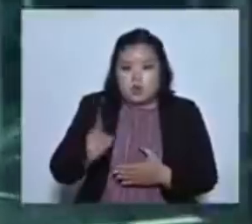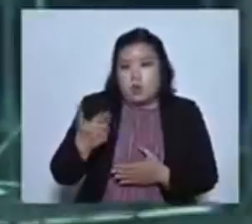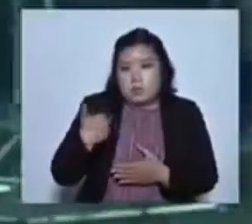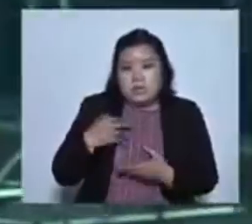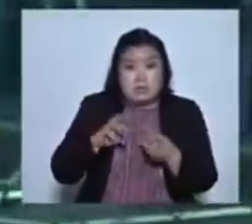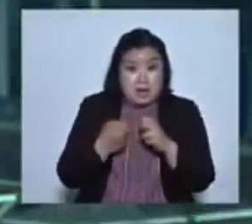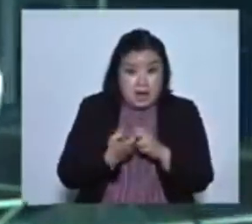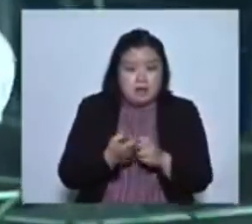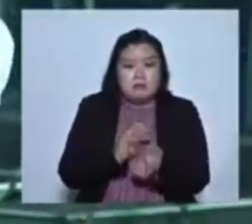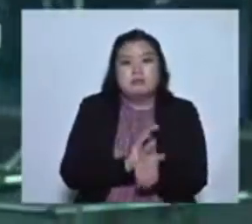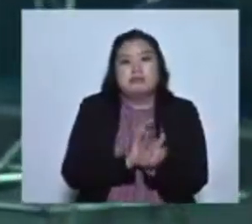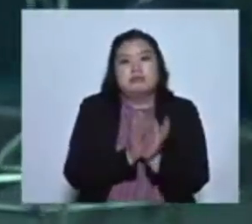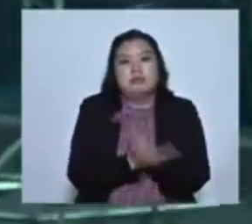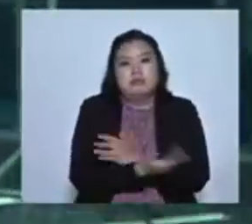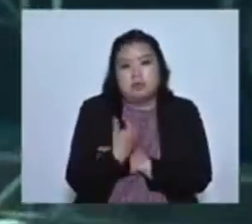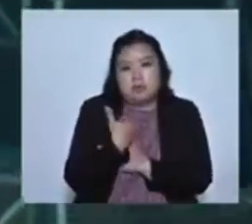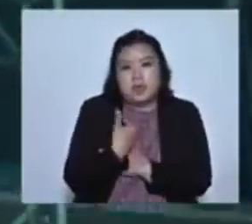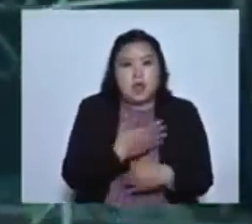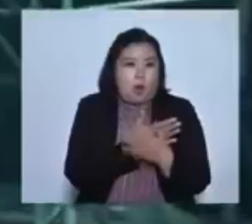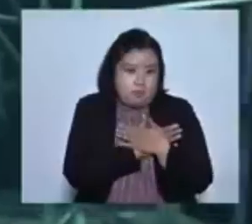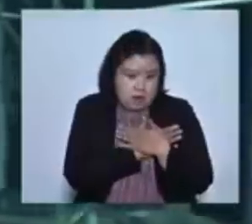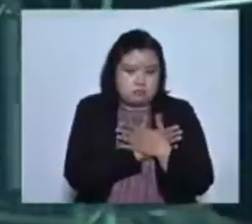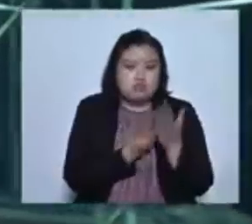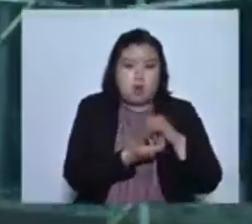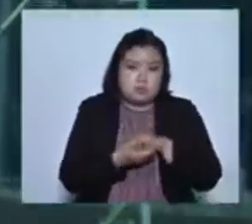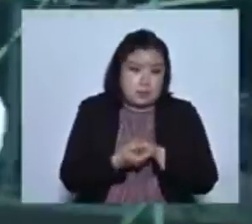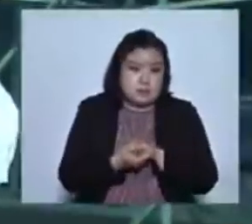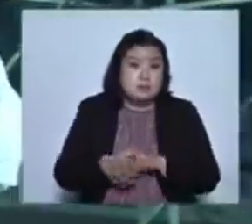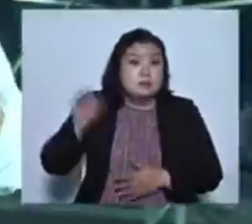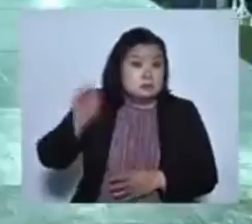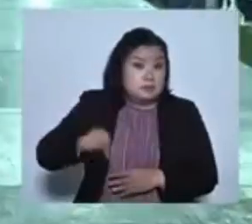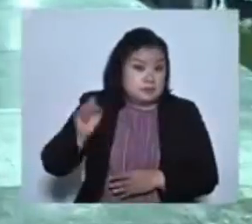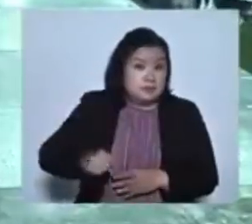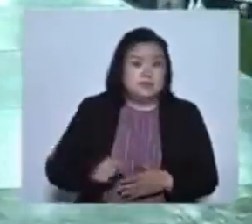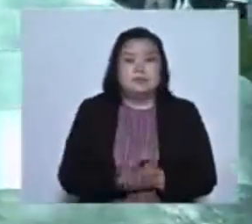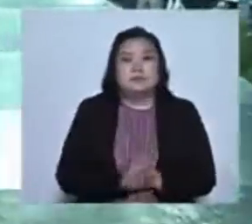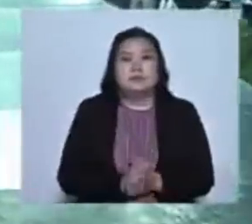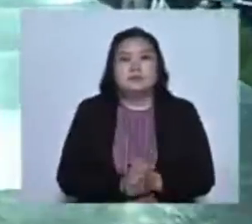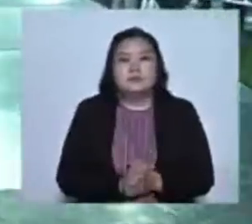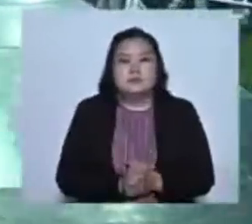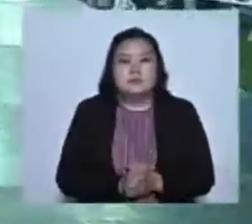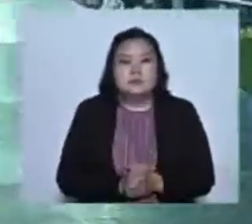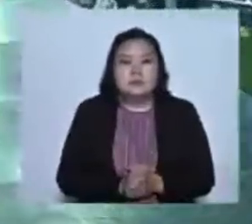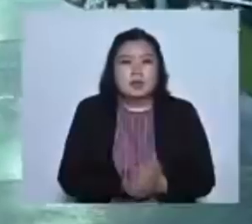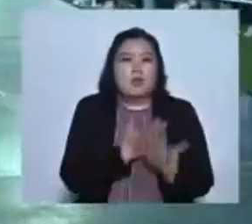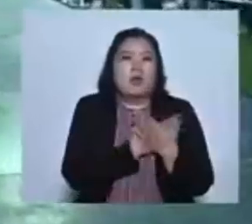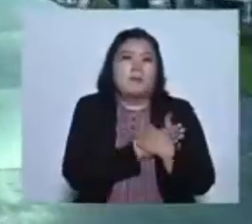งเราจะต้องหัวใจความรักความสามัคคีคืนมาใช่หรือไม่ใช่ความ